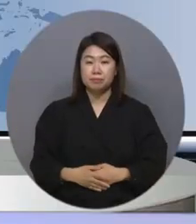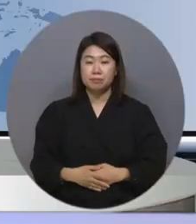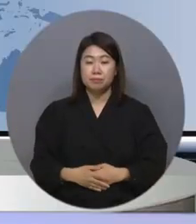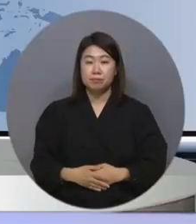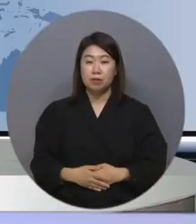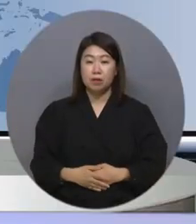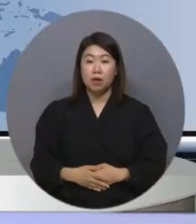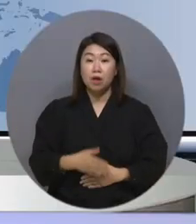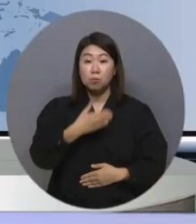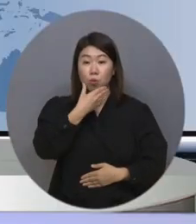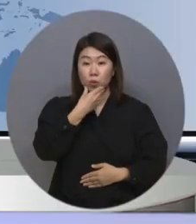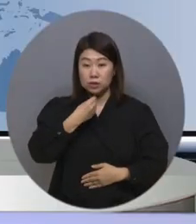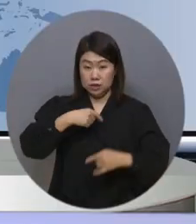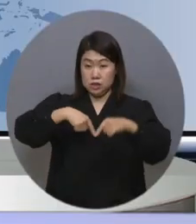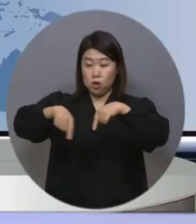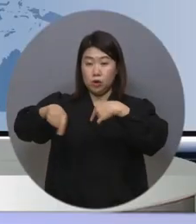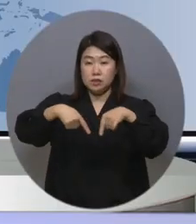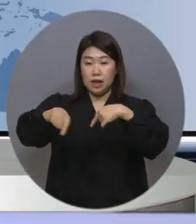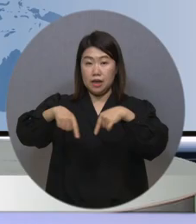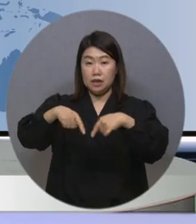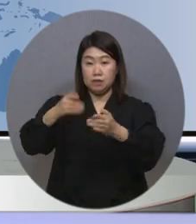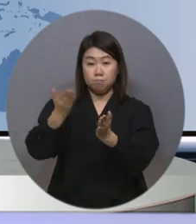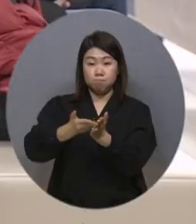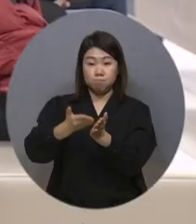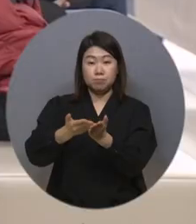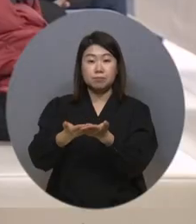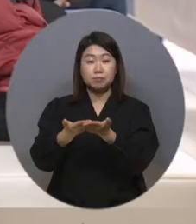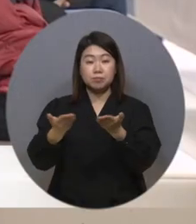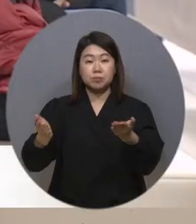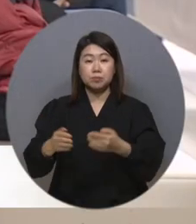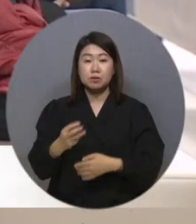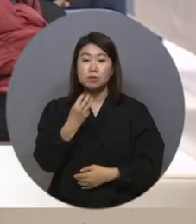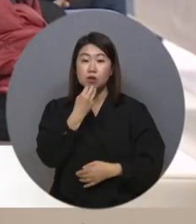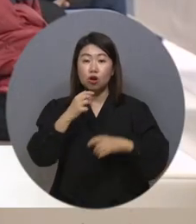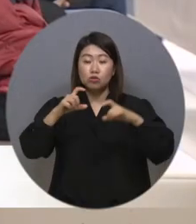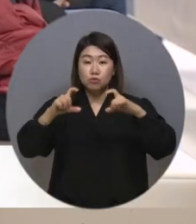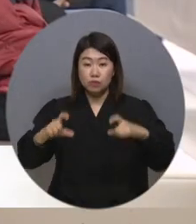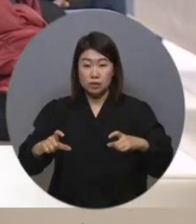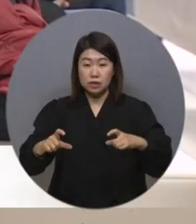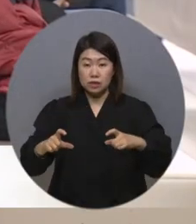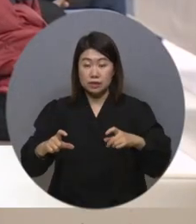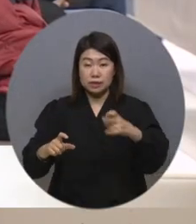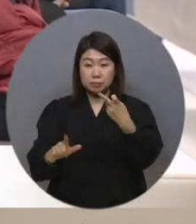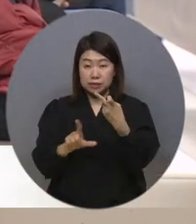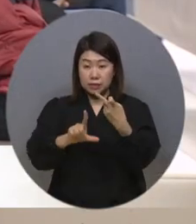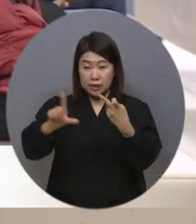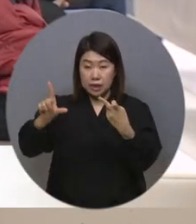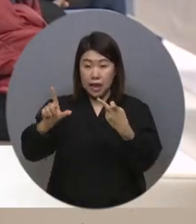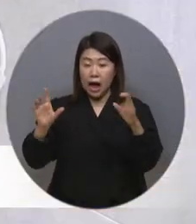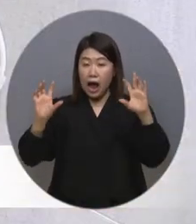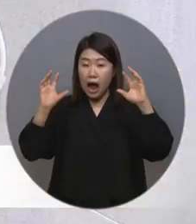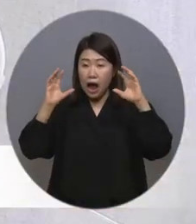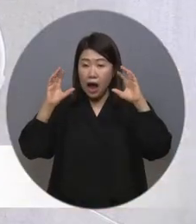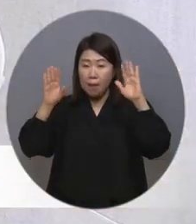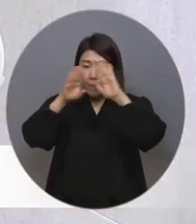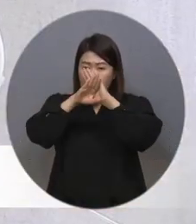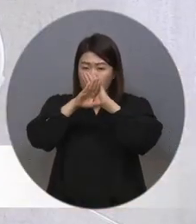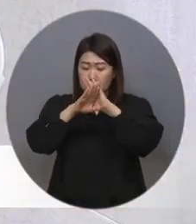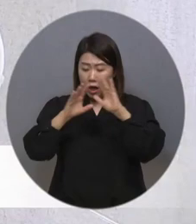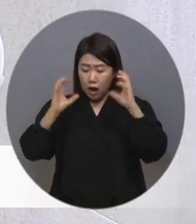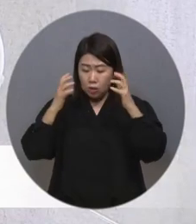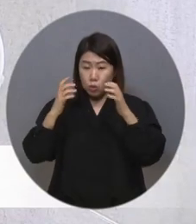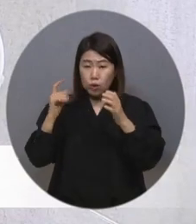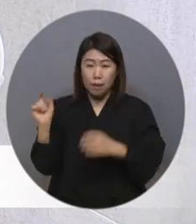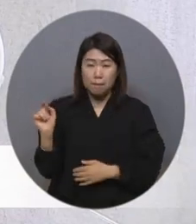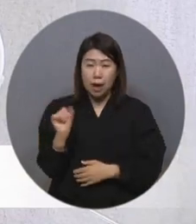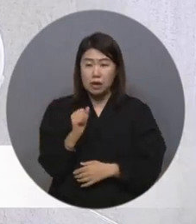이어서 복지계 정책 소식 만나보겠습니다. 서울시는 지난 12일 야간 시간대 아동 환자의 신속한 진료를